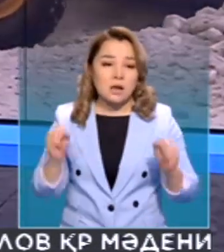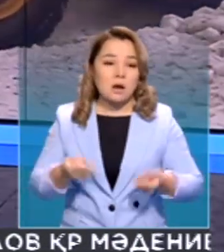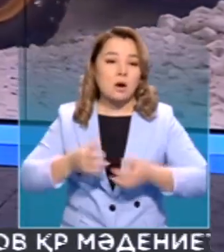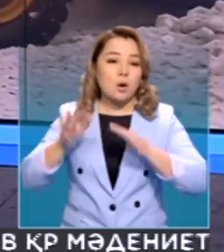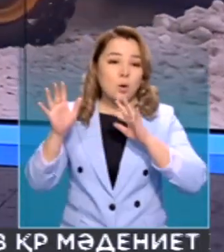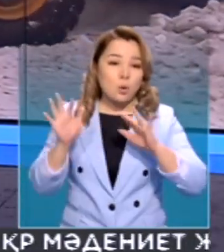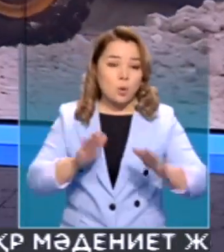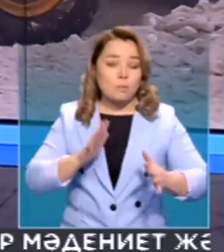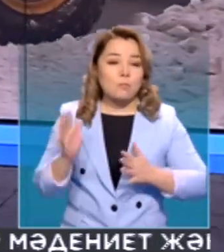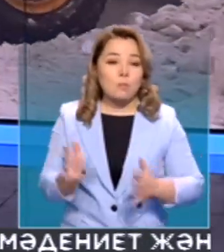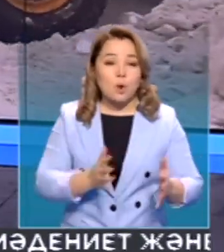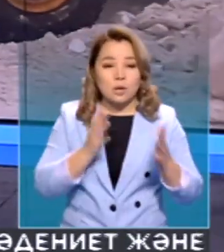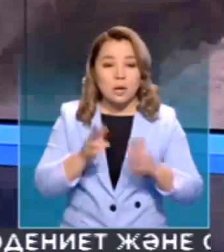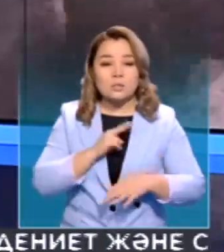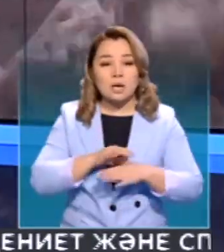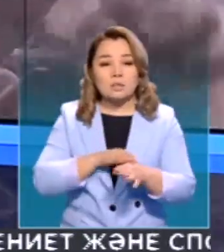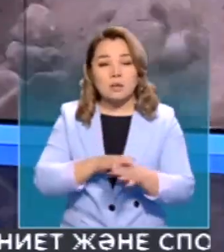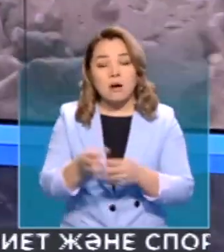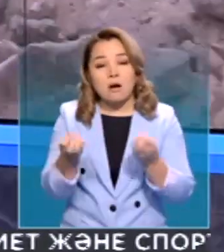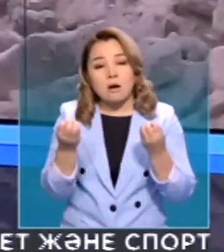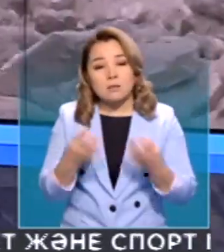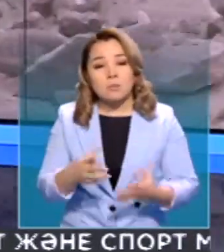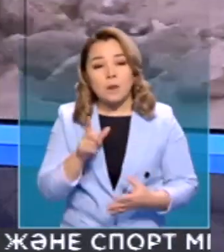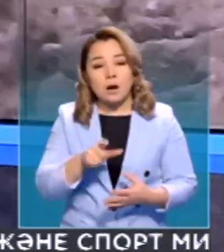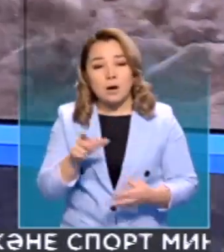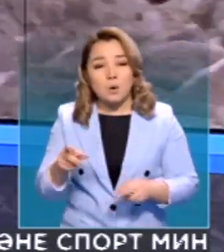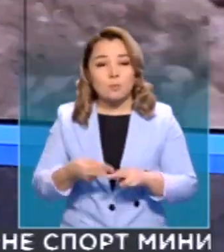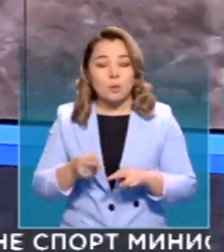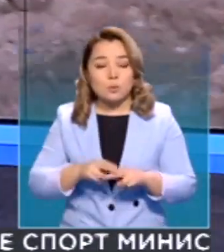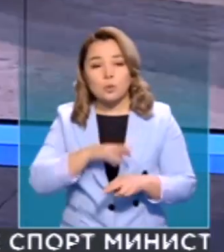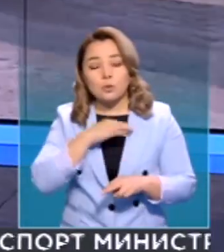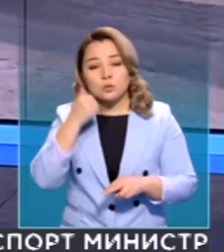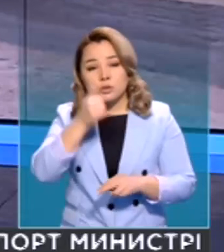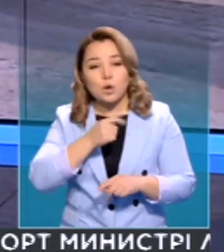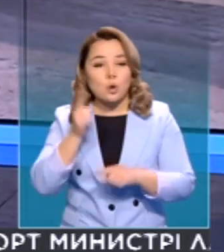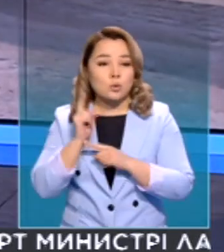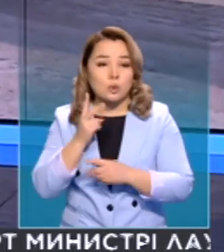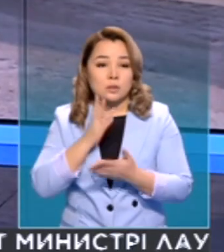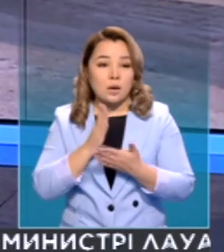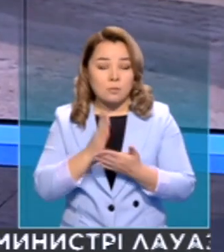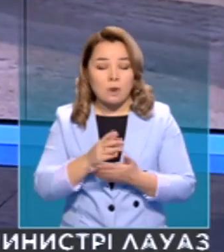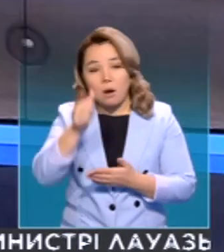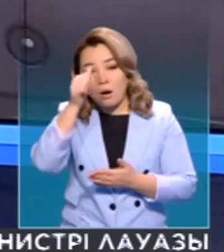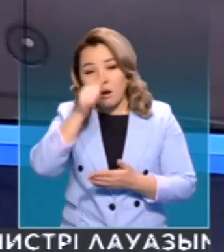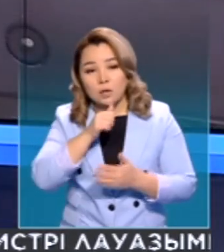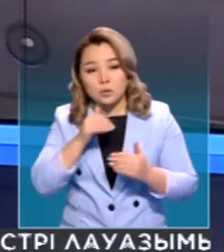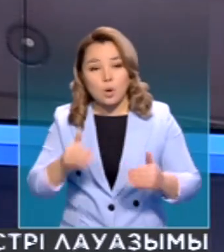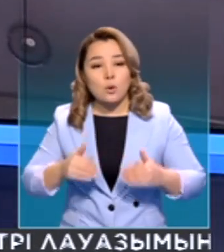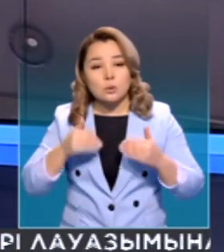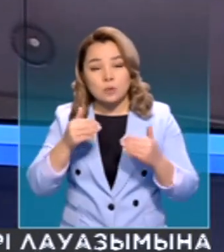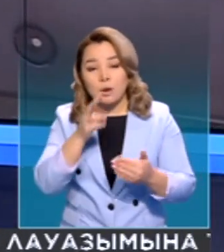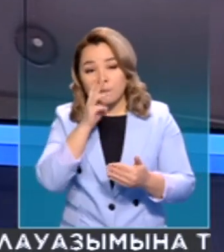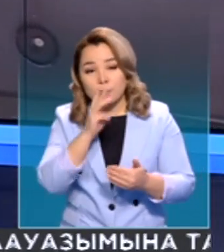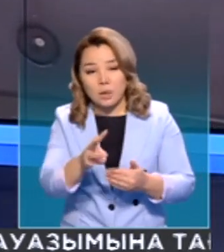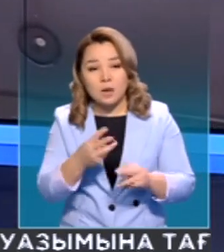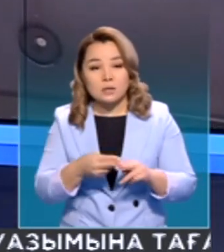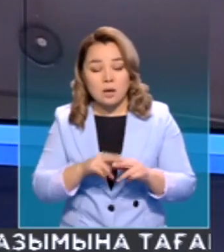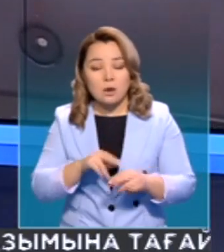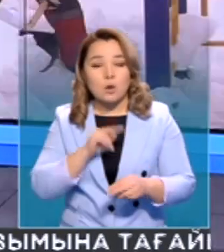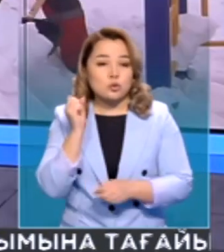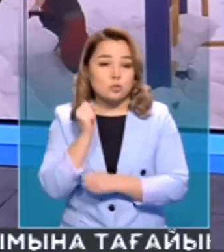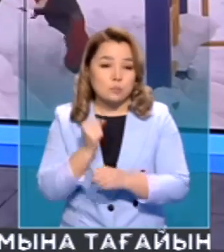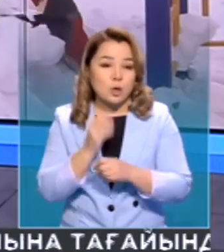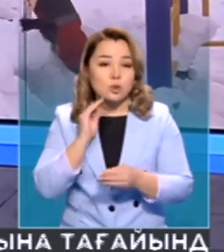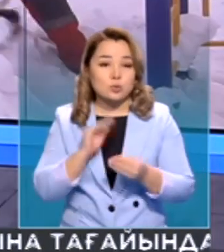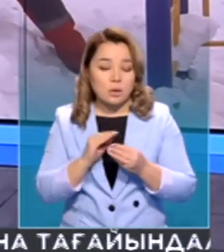боранда бей жазбай еңбек етіп жүрген қарапайым азаматтар мұны талай жыл күткен еді. Ал айлықтың өсуі кәсіпорында жұмысшылардың тұрақтауына